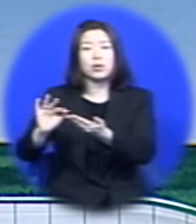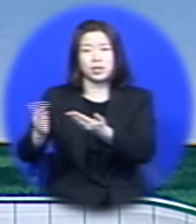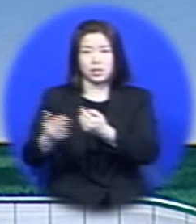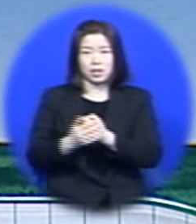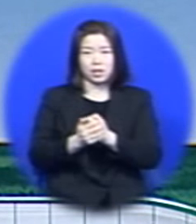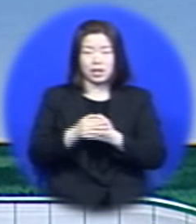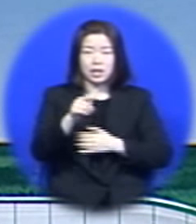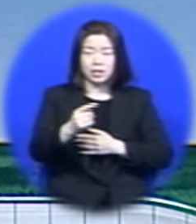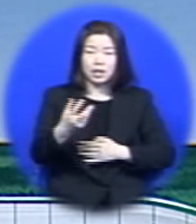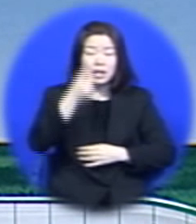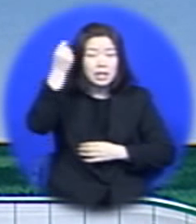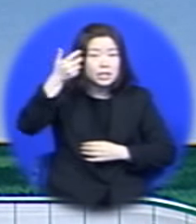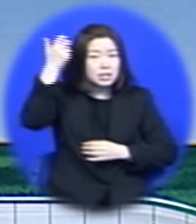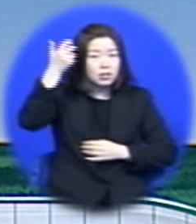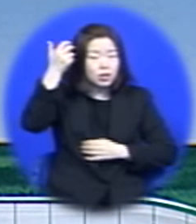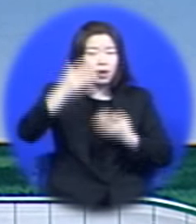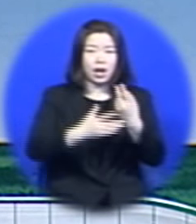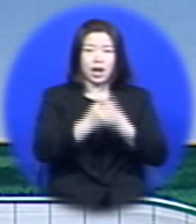하나됨을 지키는 거예요.